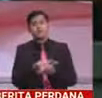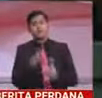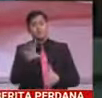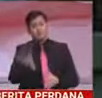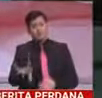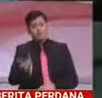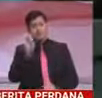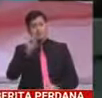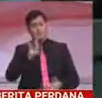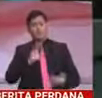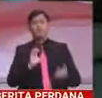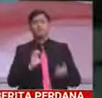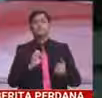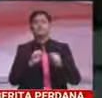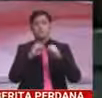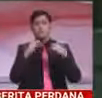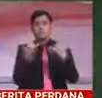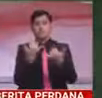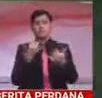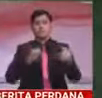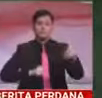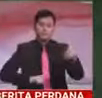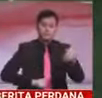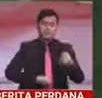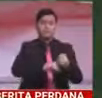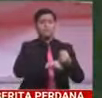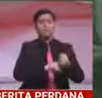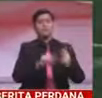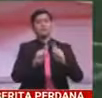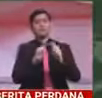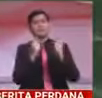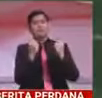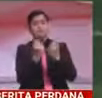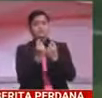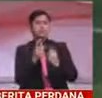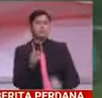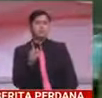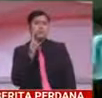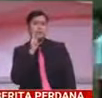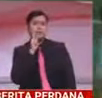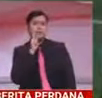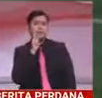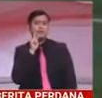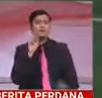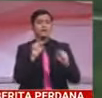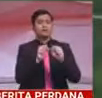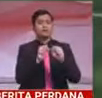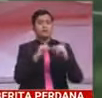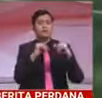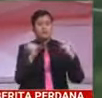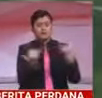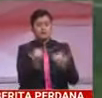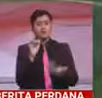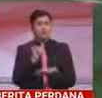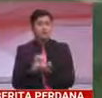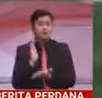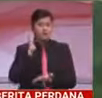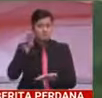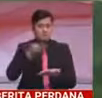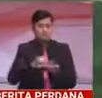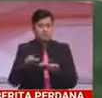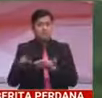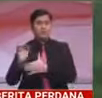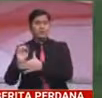selepas beberapa ciri rundingan dilakukan sebelum ini tambahnya Syariah berkenaan akan membeli 80 ratus saham yang